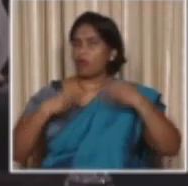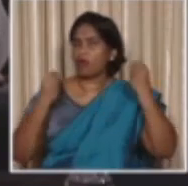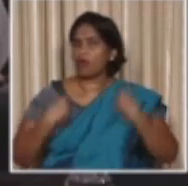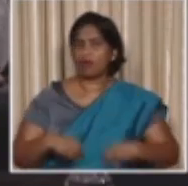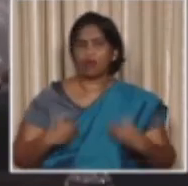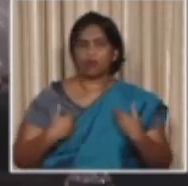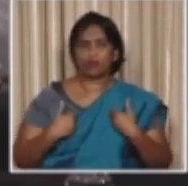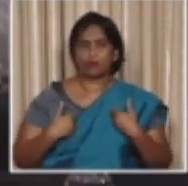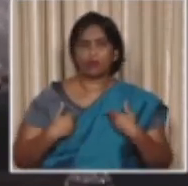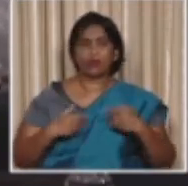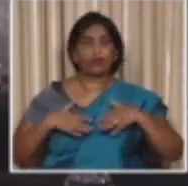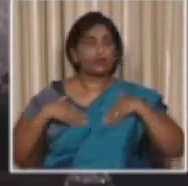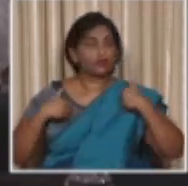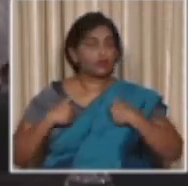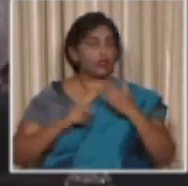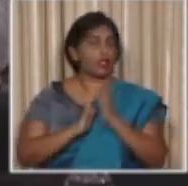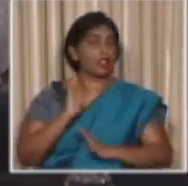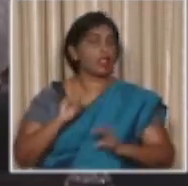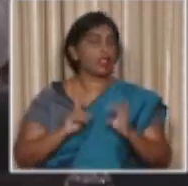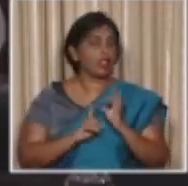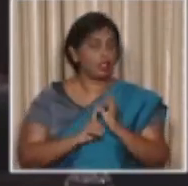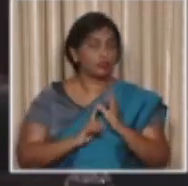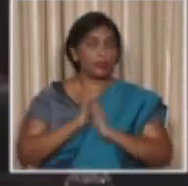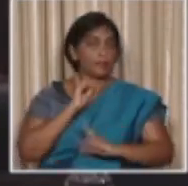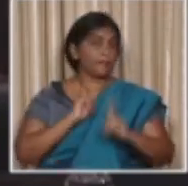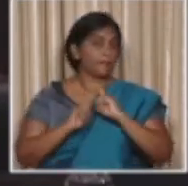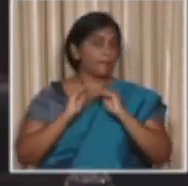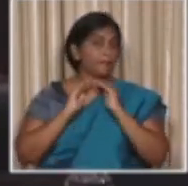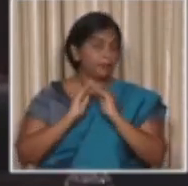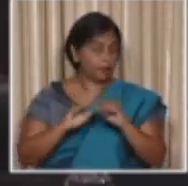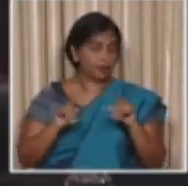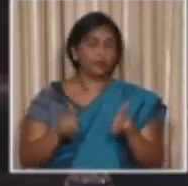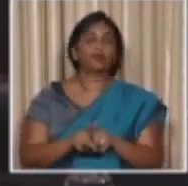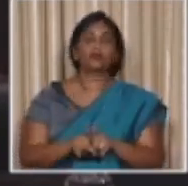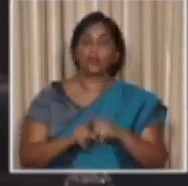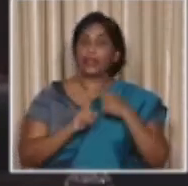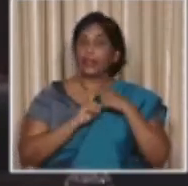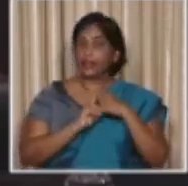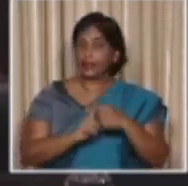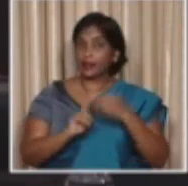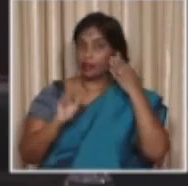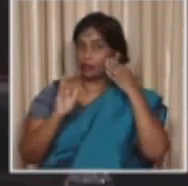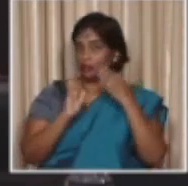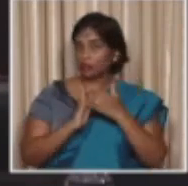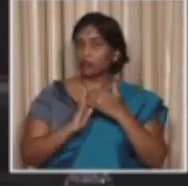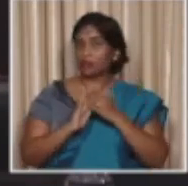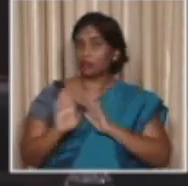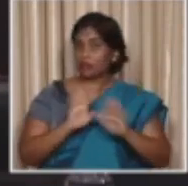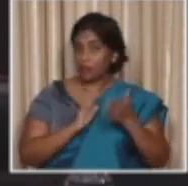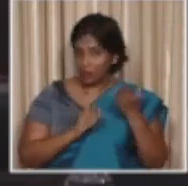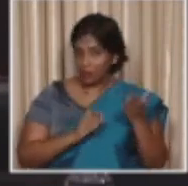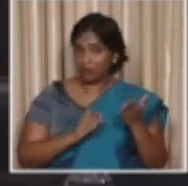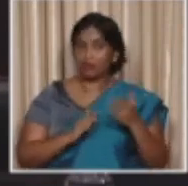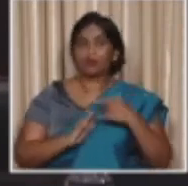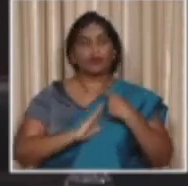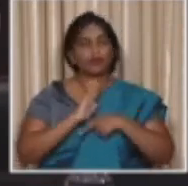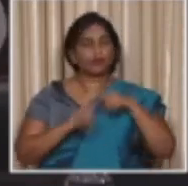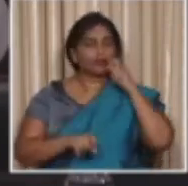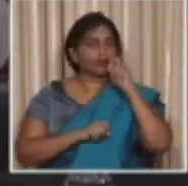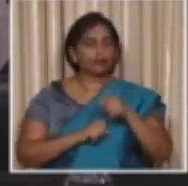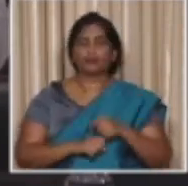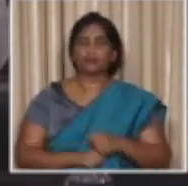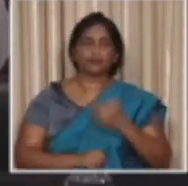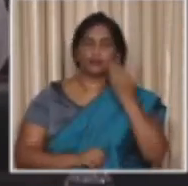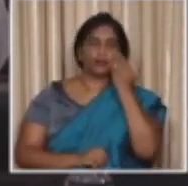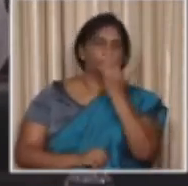කියන්නේ එතකොට සෞඛ්‍ය ඇමතිවරයෙක් විදිහට අමාත්‍යංශයක් විදිහට ඉලක්ක සහගත මෙහෙවීමක් තියෙනවද මේ රටේ ජනතාවට නම් එහෙම